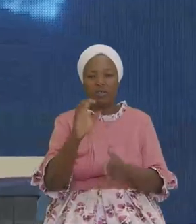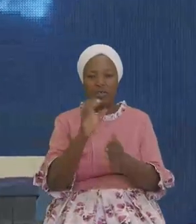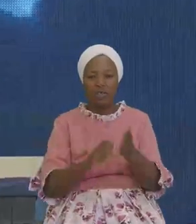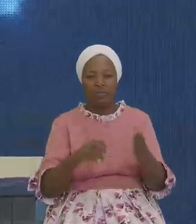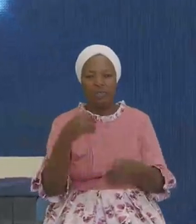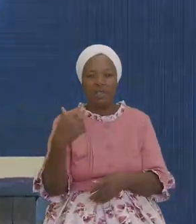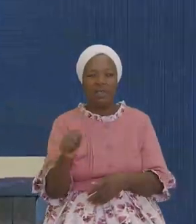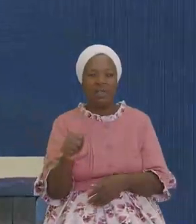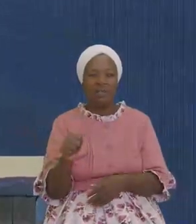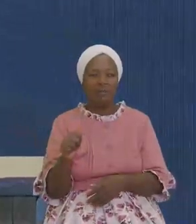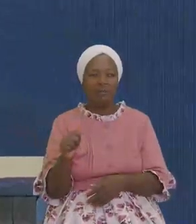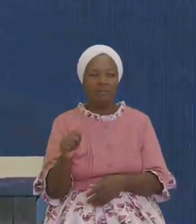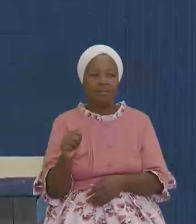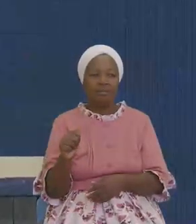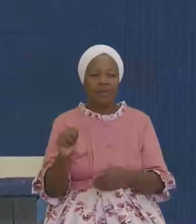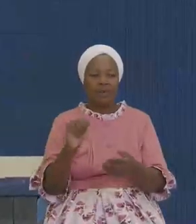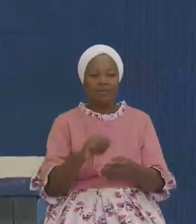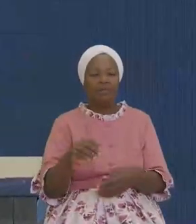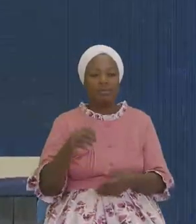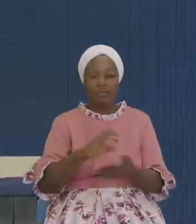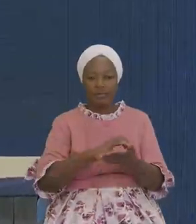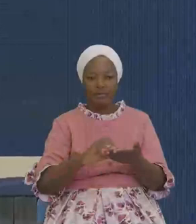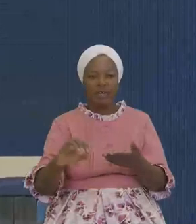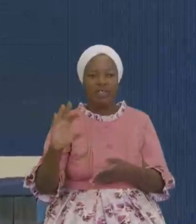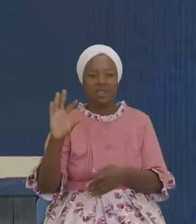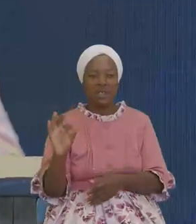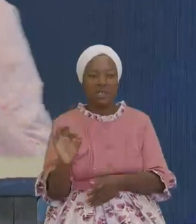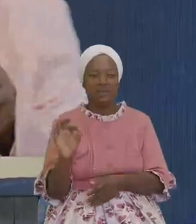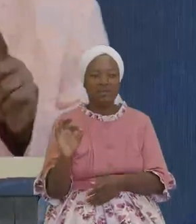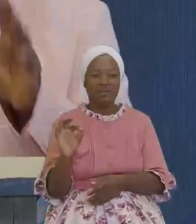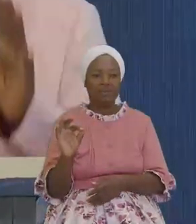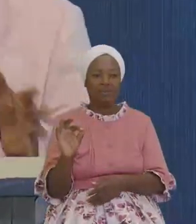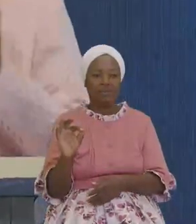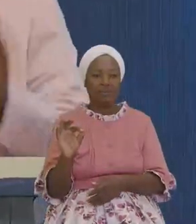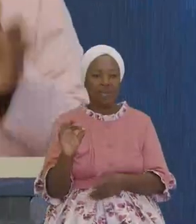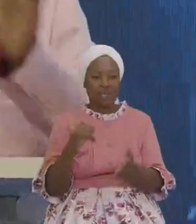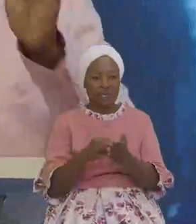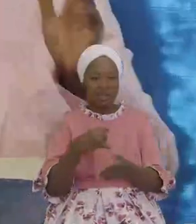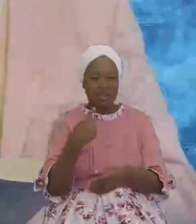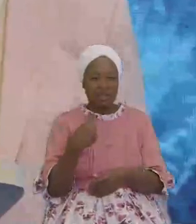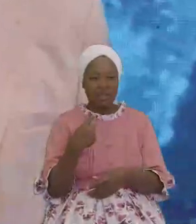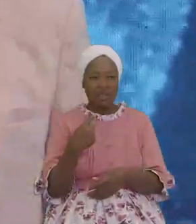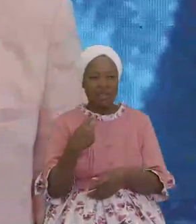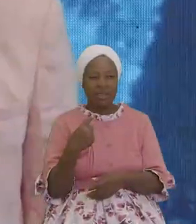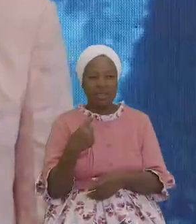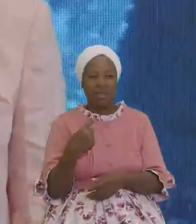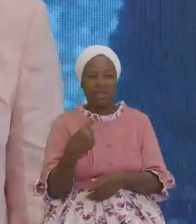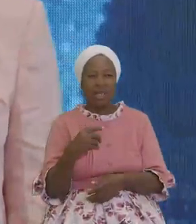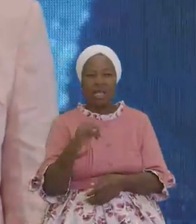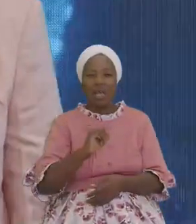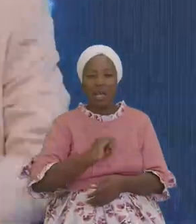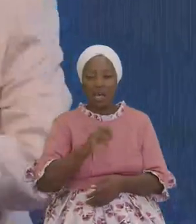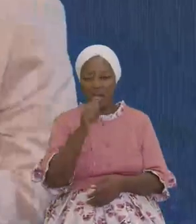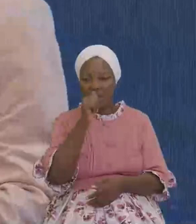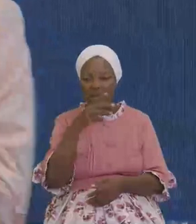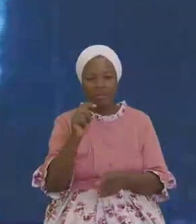9. Jean chapitre 10, lisons à partir du verset 9. Il dit,